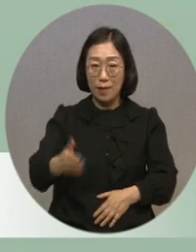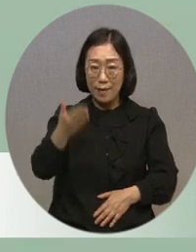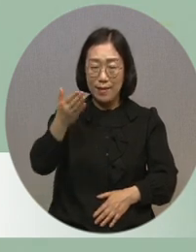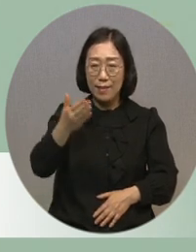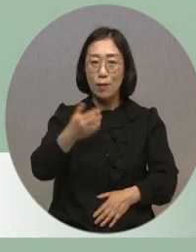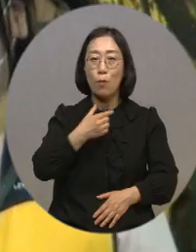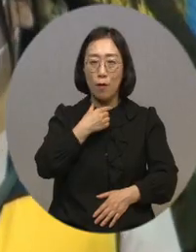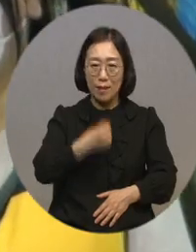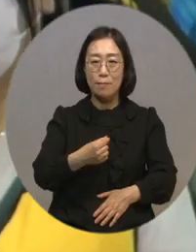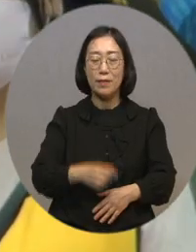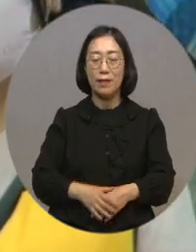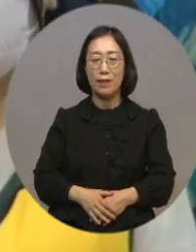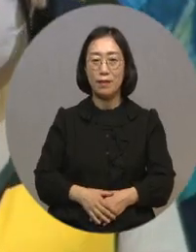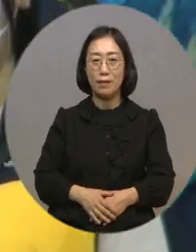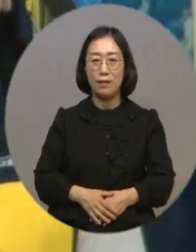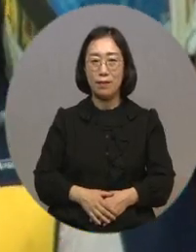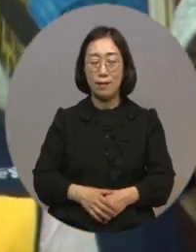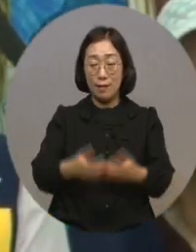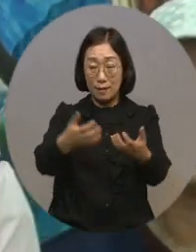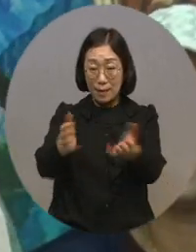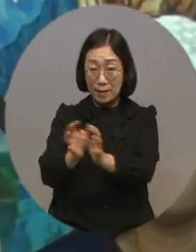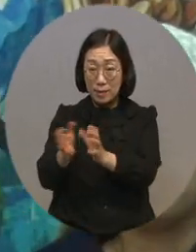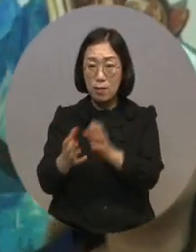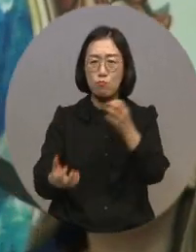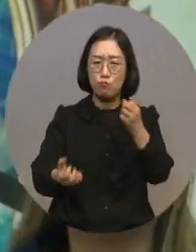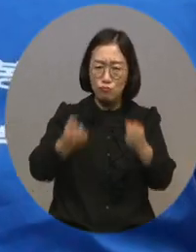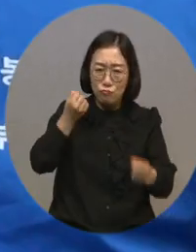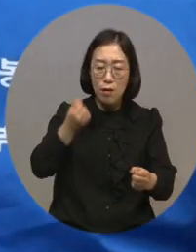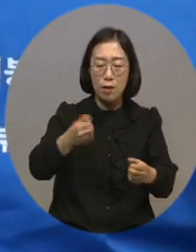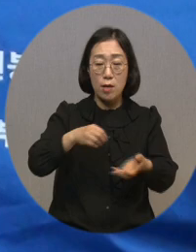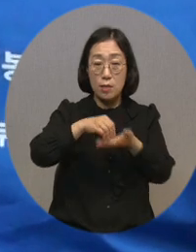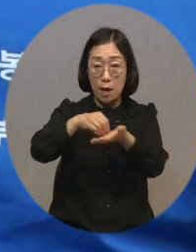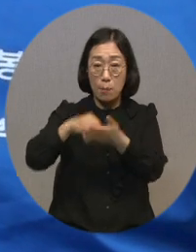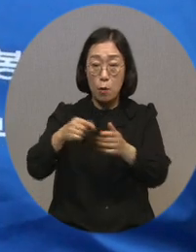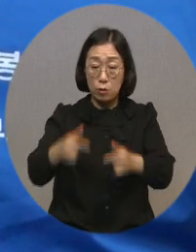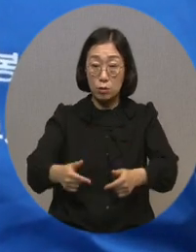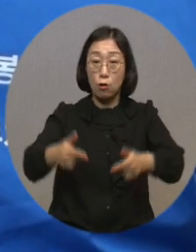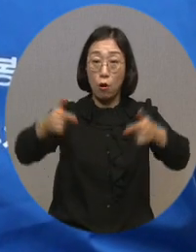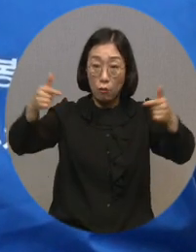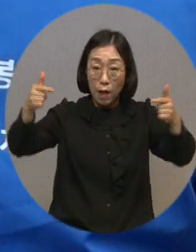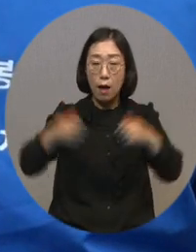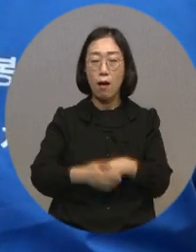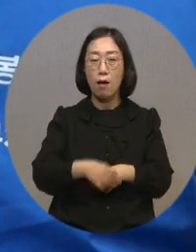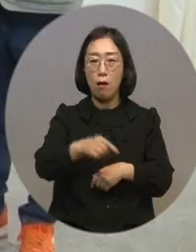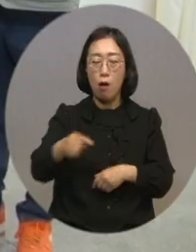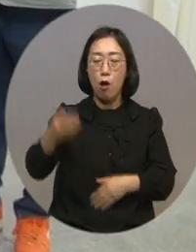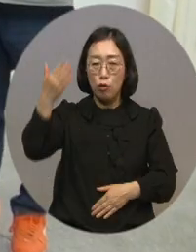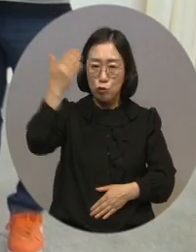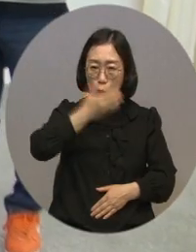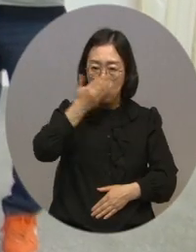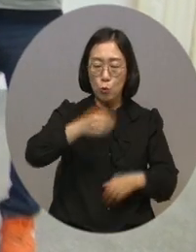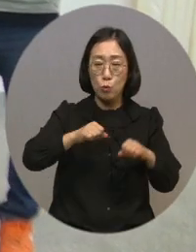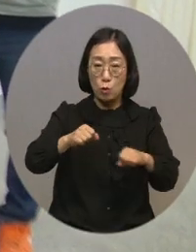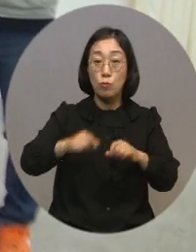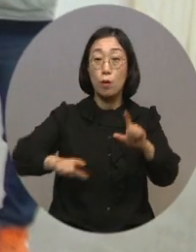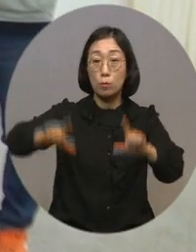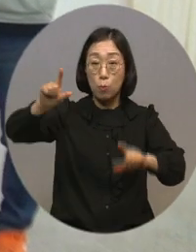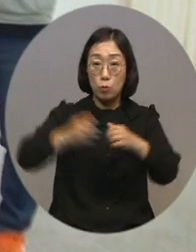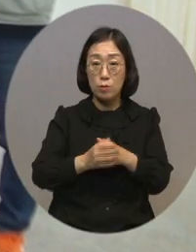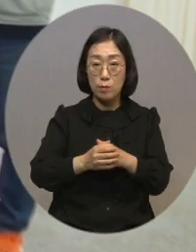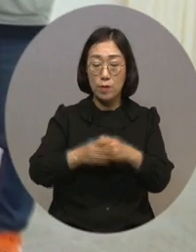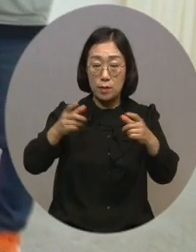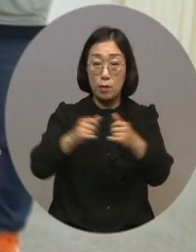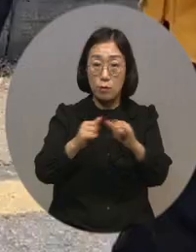되기를 바라면서 시민단체들의 자발적인 참여가 해마다 늘어나면서 보여지는 청소하는 시민의 모습은